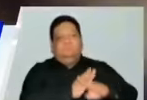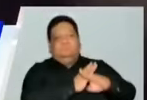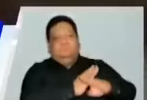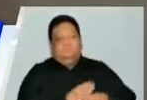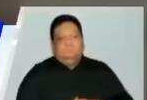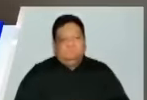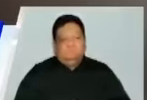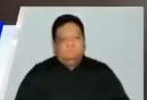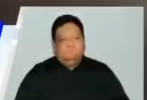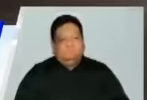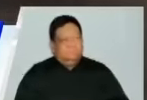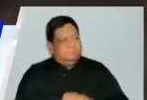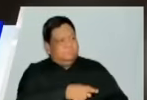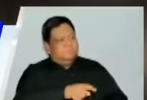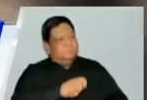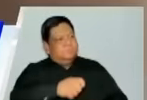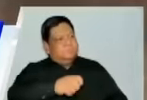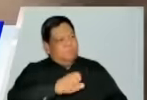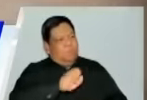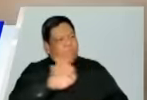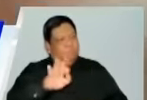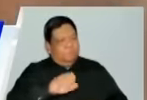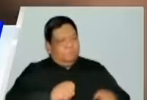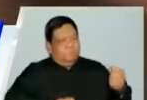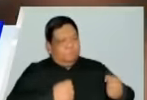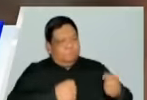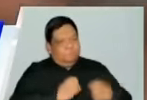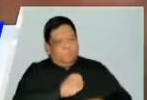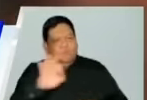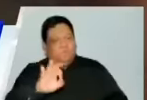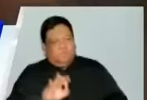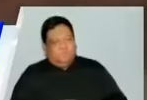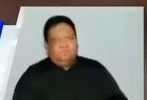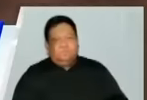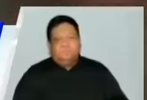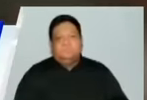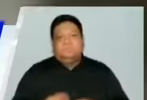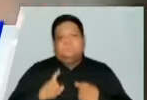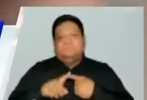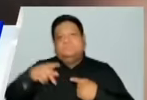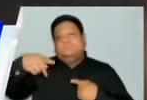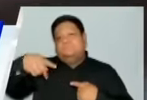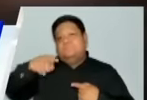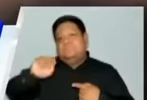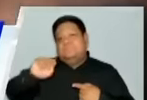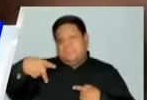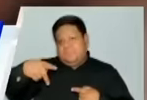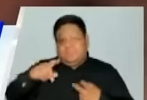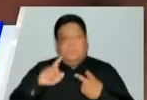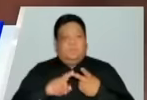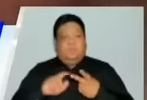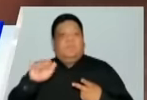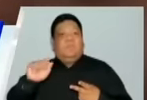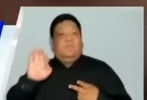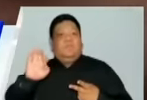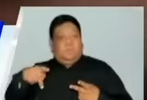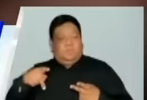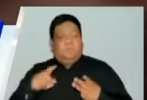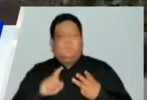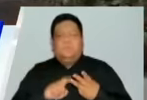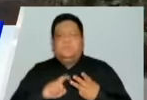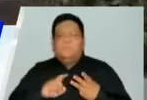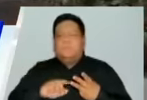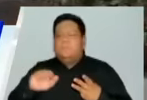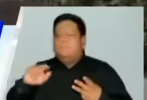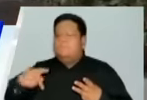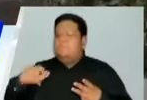Patay. Nagsaning puwersa ang PNP, AFP at Presidential Anti-Organized Crime Commission o PAOC para isagawa ang raid